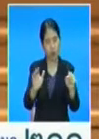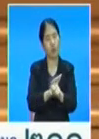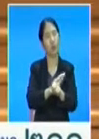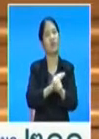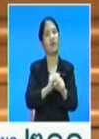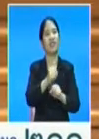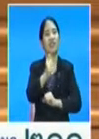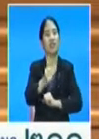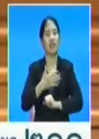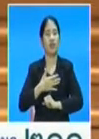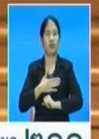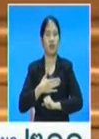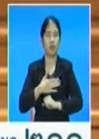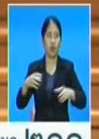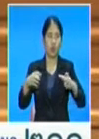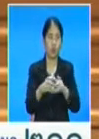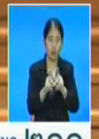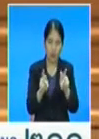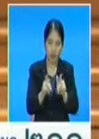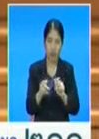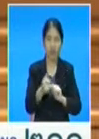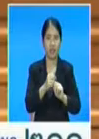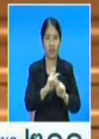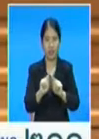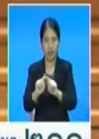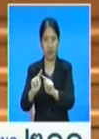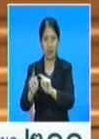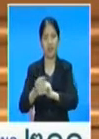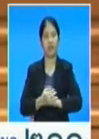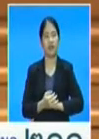ผมเองคณะกรรมาธิการเองการมาธิการเอง